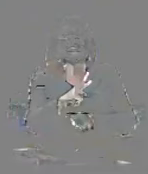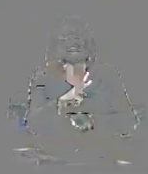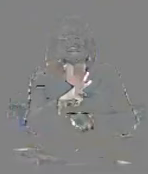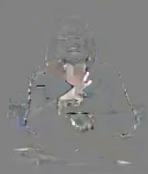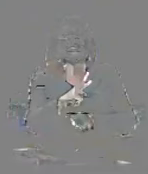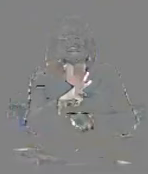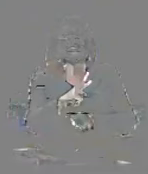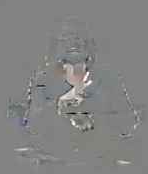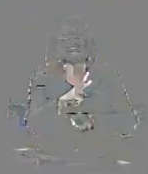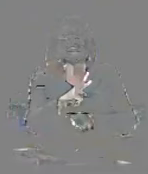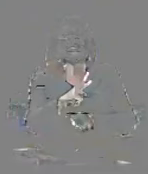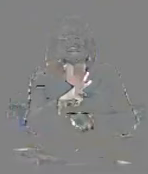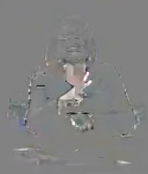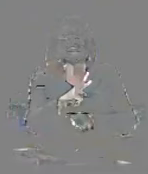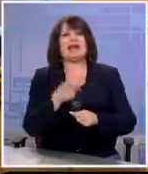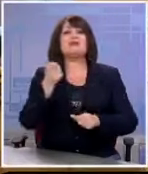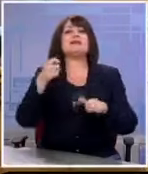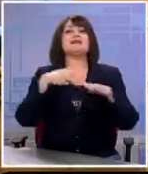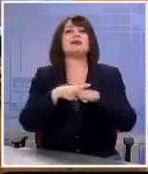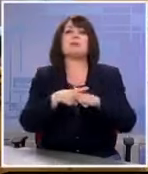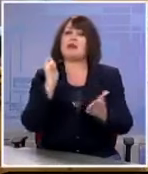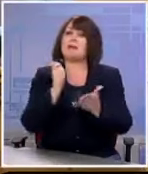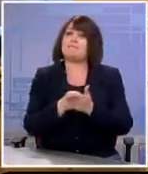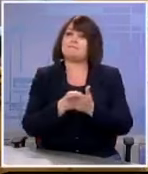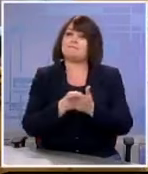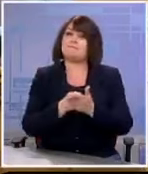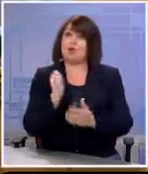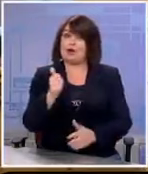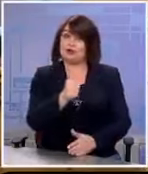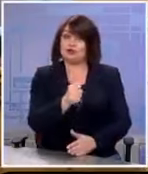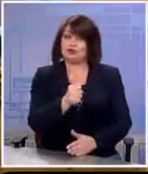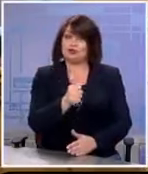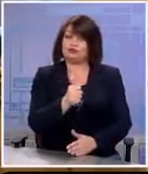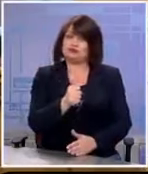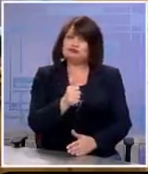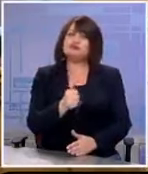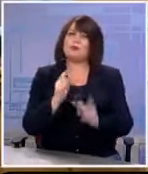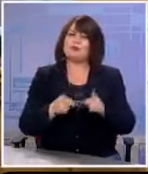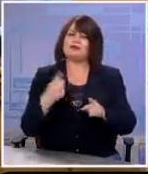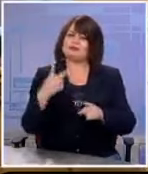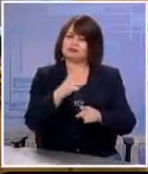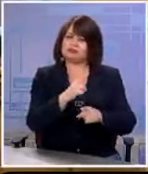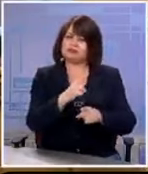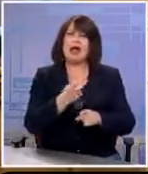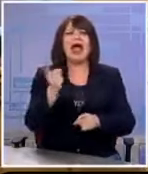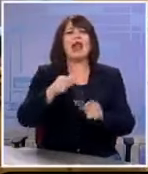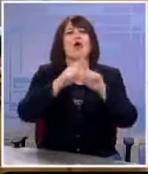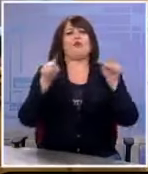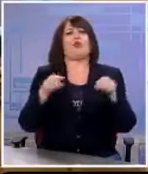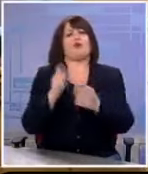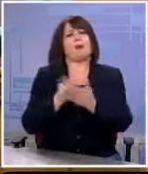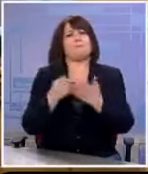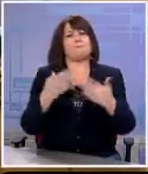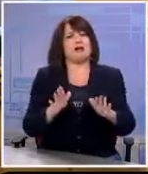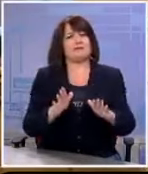παιδική της πρωτοβουλία, τα ταμεία είχαν αγοράσει τα ίδια με δικές τους αποφάσεις άλλα ομόλογα, τα οποία